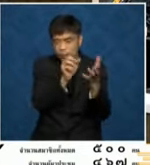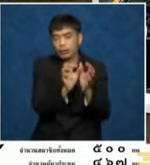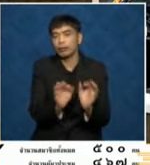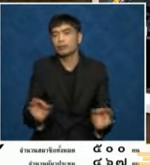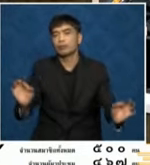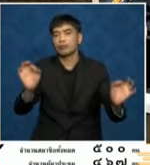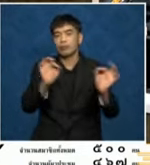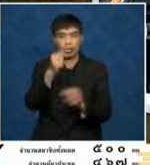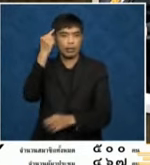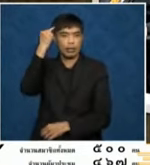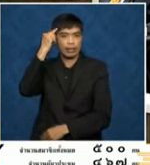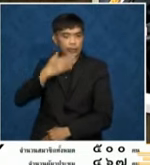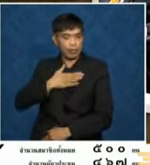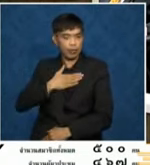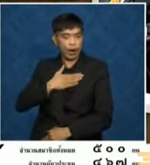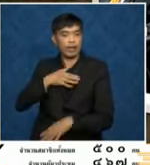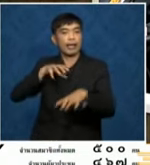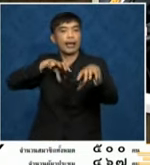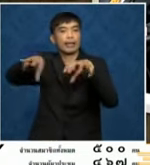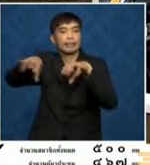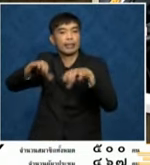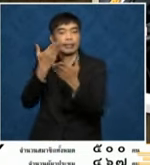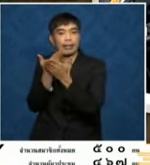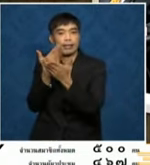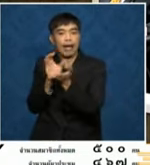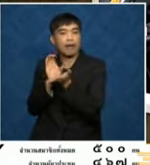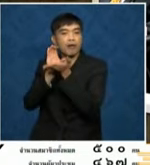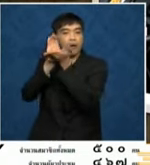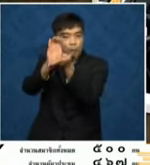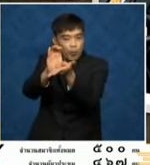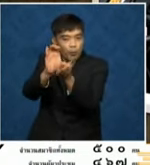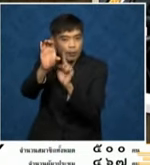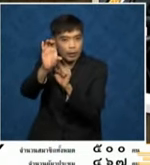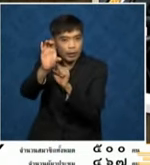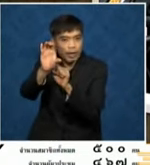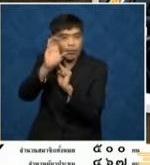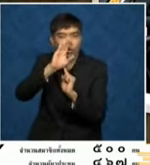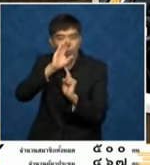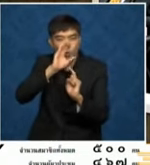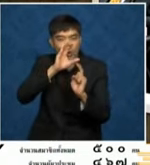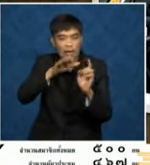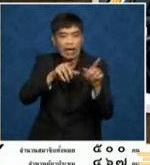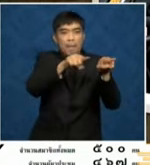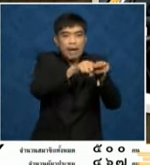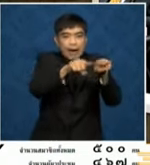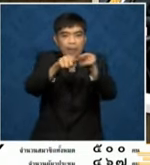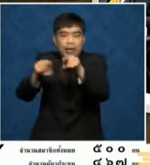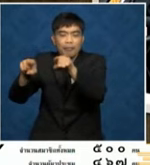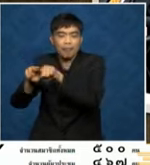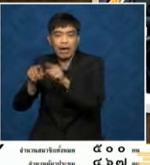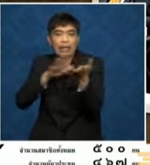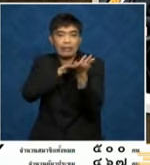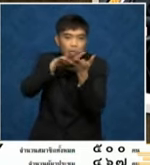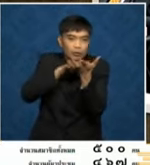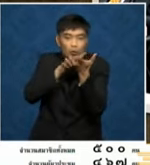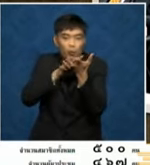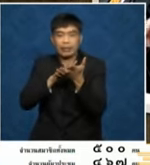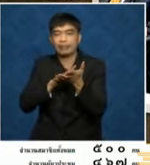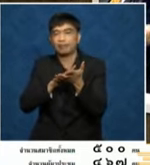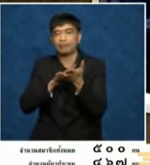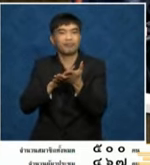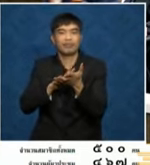ว่าในการทำงบประมาณเนี่ยครับถ้ามันไปซ่อนหรือว่ามันเป็นทับซ้อนกันอย่างนี้ครับมันจะทำให้งบประมาณมันมีความ